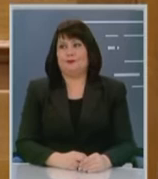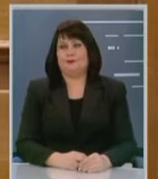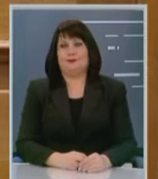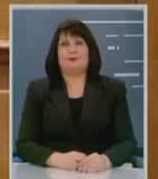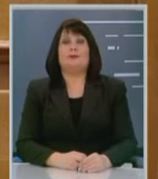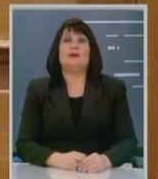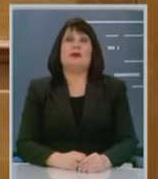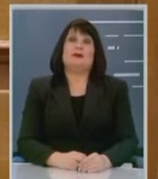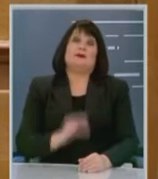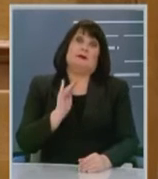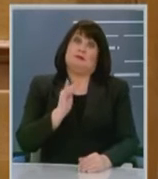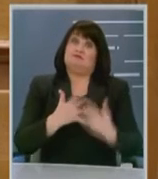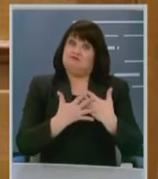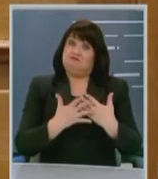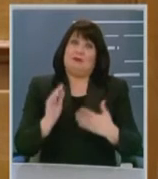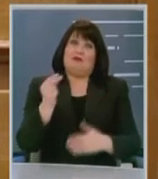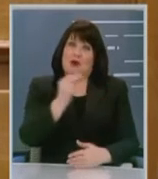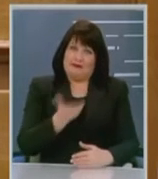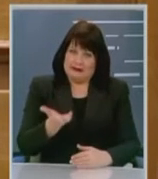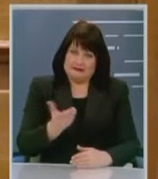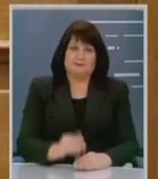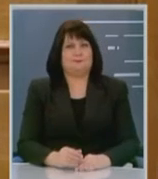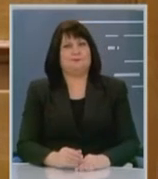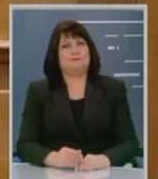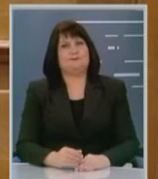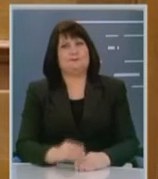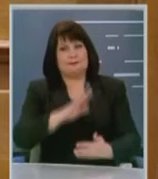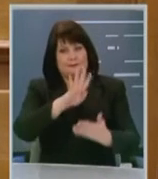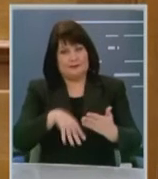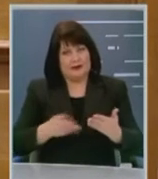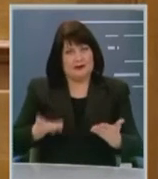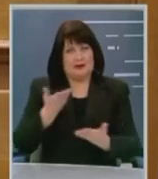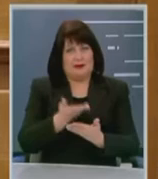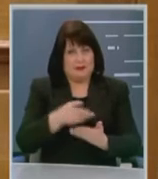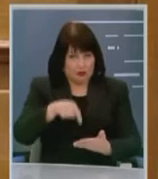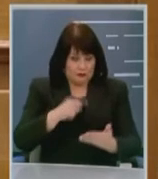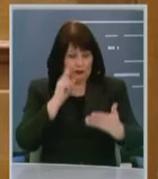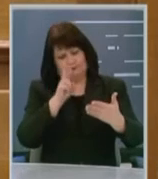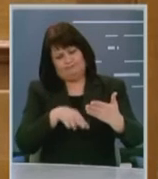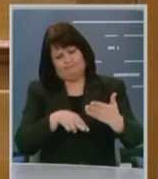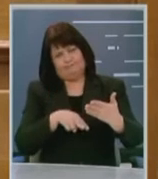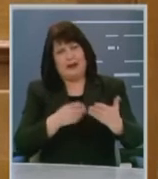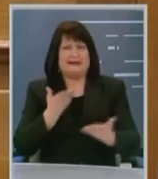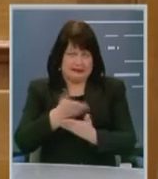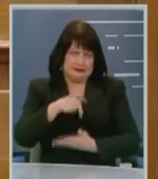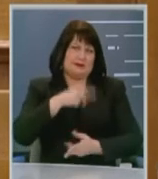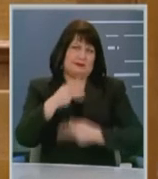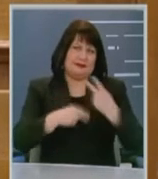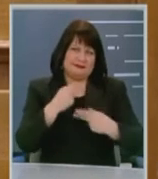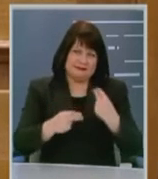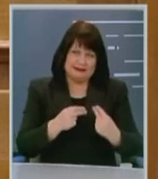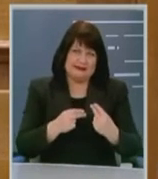Αγαπητοί συνάδελφοι, επειδή τόσο το κείμενο του αιτήματος της προημερήσιας διάταξης συζήτηση